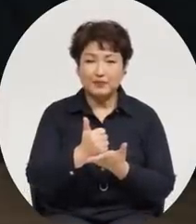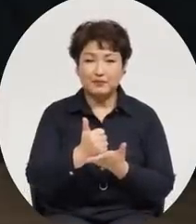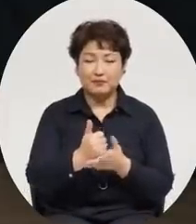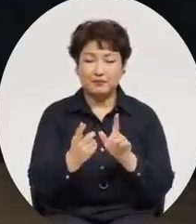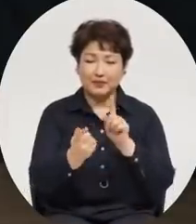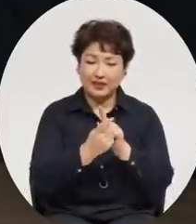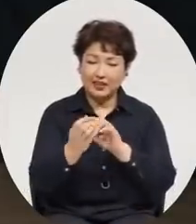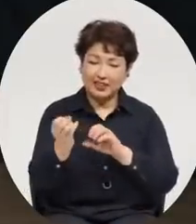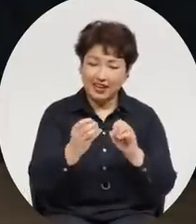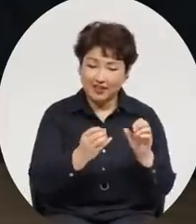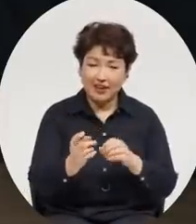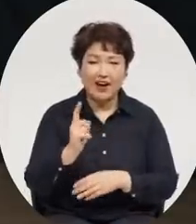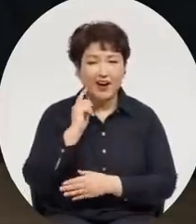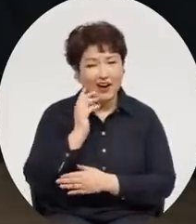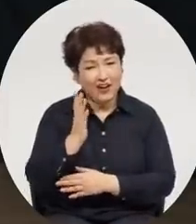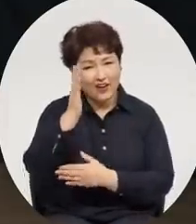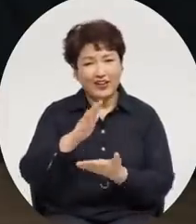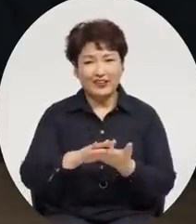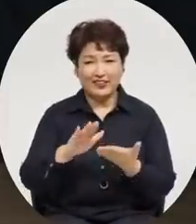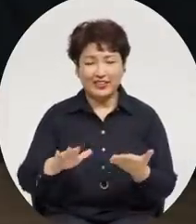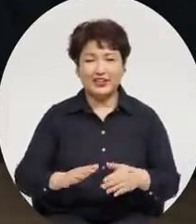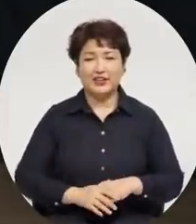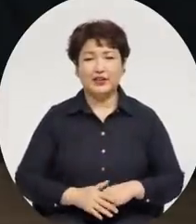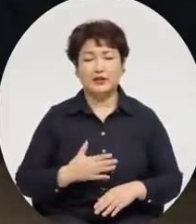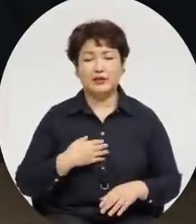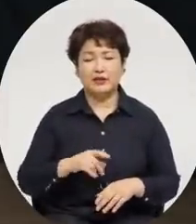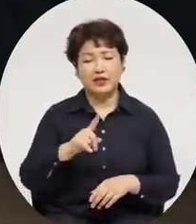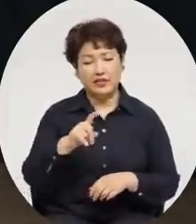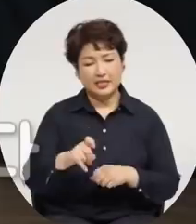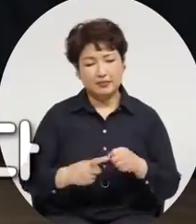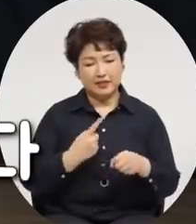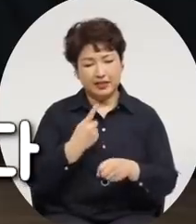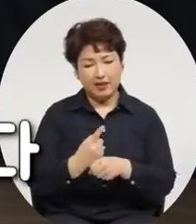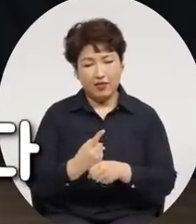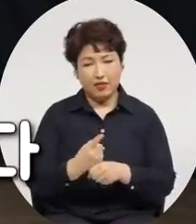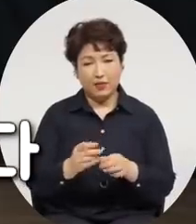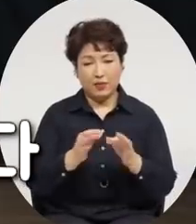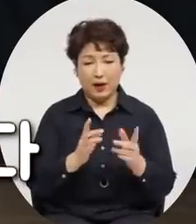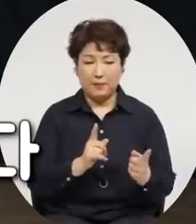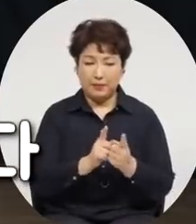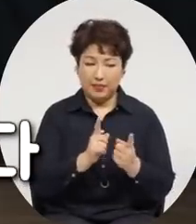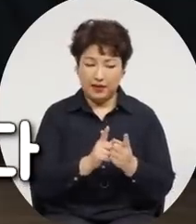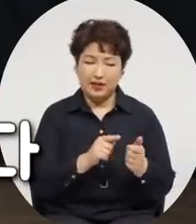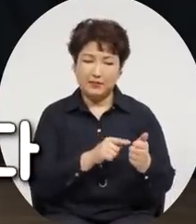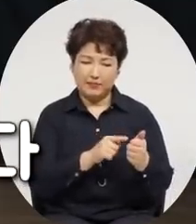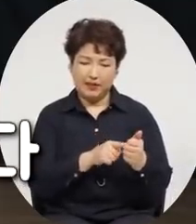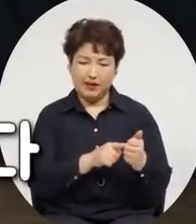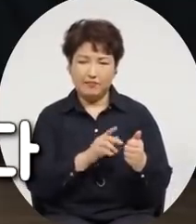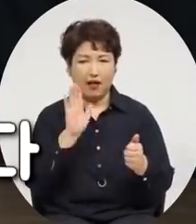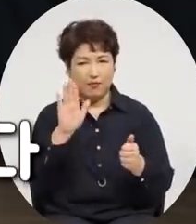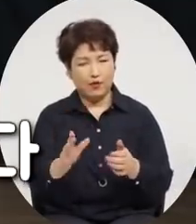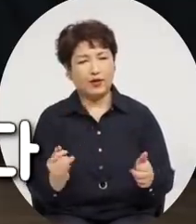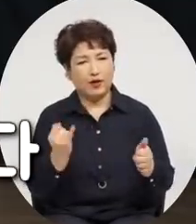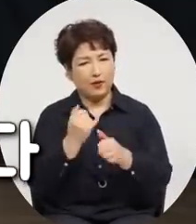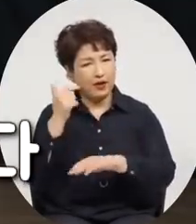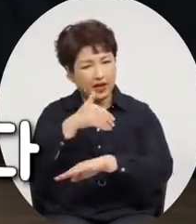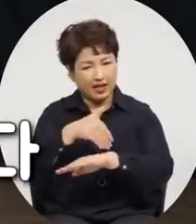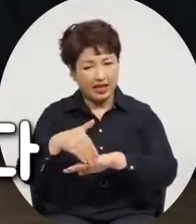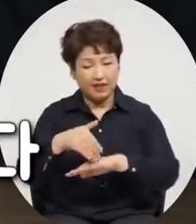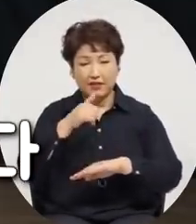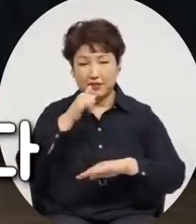스님과 대화를 할수 있게 되어 영광입니다. 저는 11년째 만남 중인 남자친구와 결혼을 생각 중에